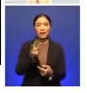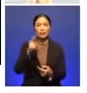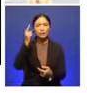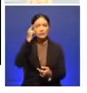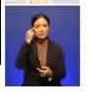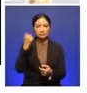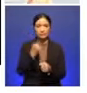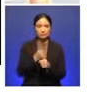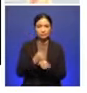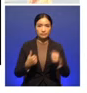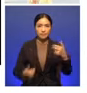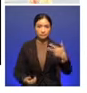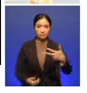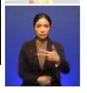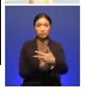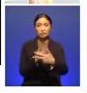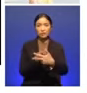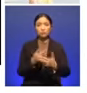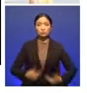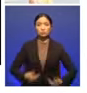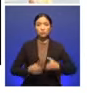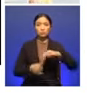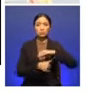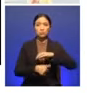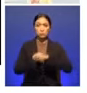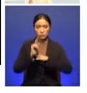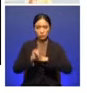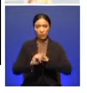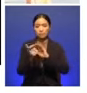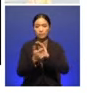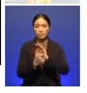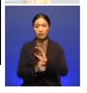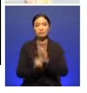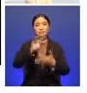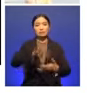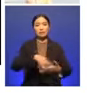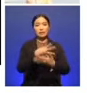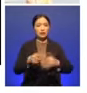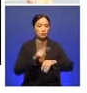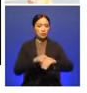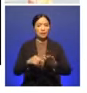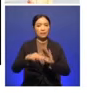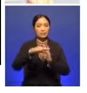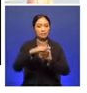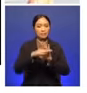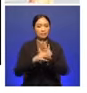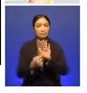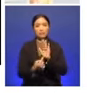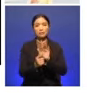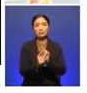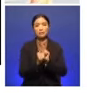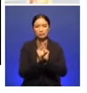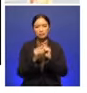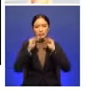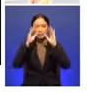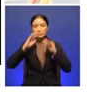ประการประการแรกเนี่ยนะคะชีวิตในเรือนจำเนี่ยจะต้องถูกกำหนดให้เดินตามตารางเวลาใครที่ชอบตื่นอะไรเนี่ยไม่